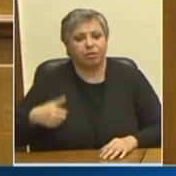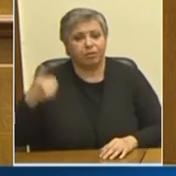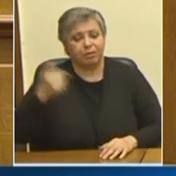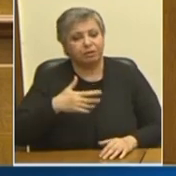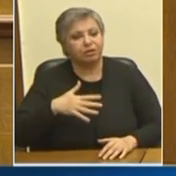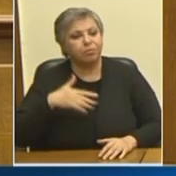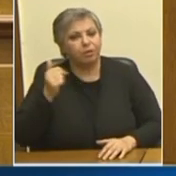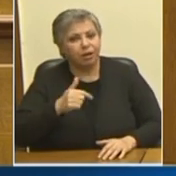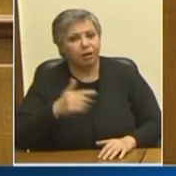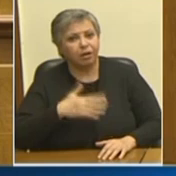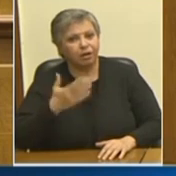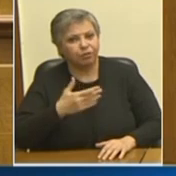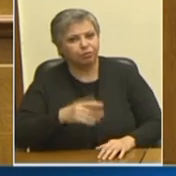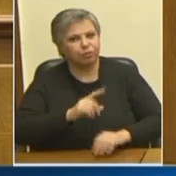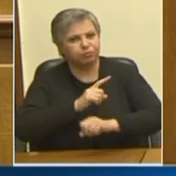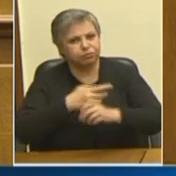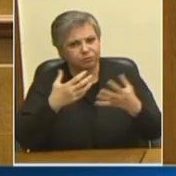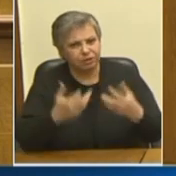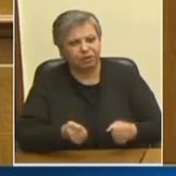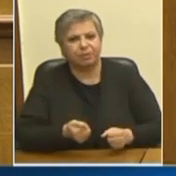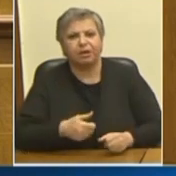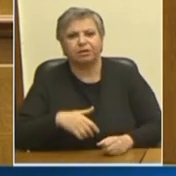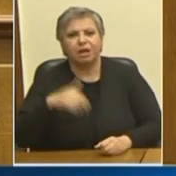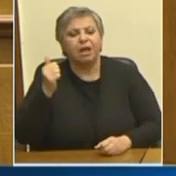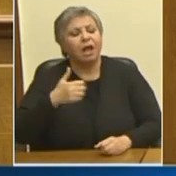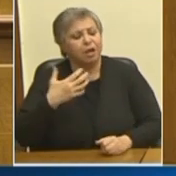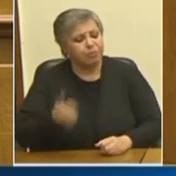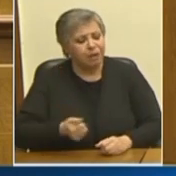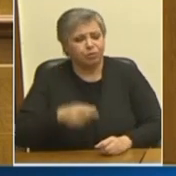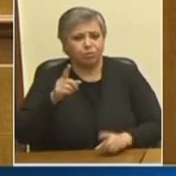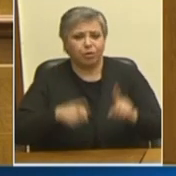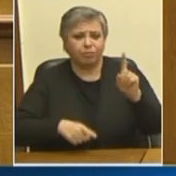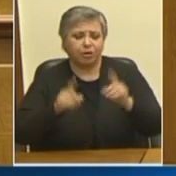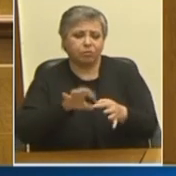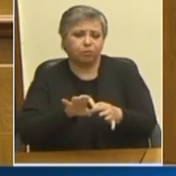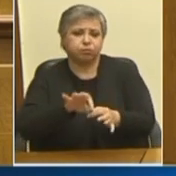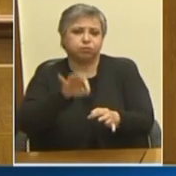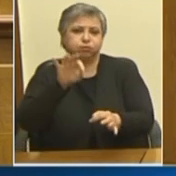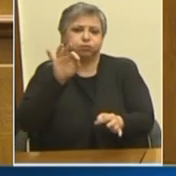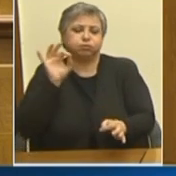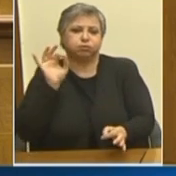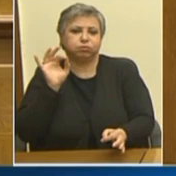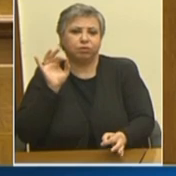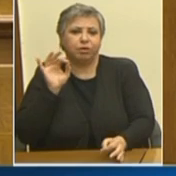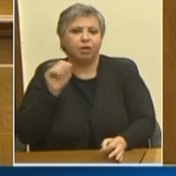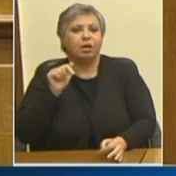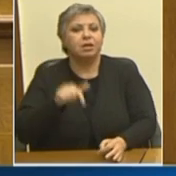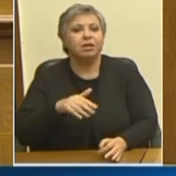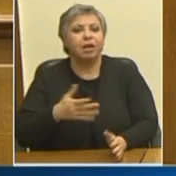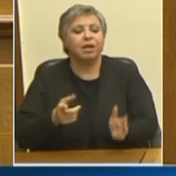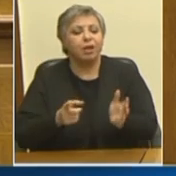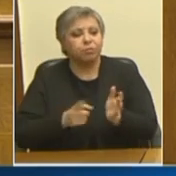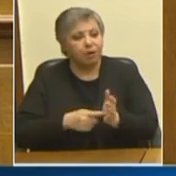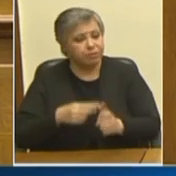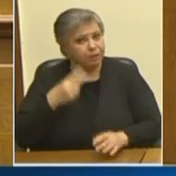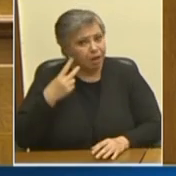αργομιστίες. Υπάρχουν και πολλοί που πληρώνονται χωρίς να κάνουν τίποτα. Τους έχουμε βρει, έχουμε κάνει τις σωστές